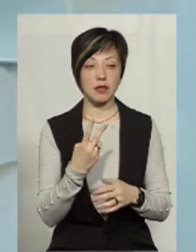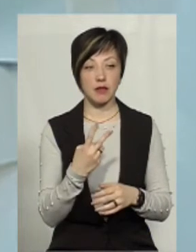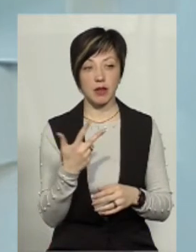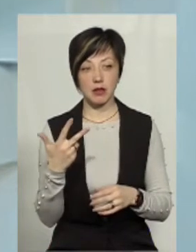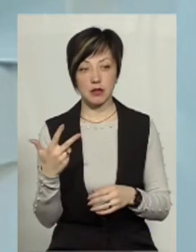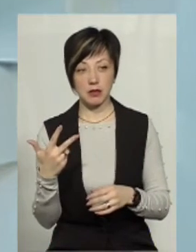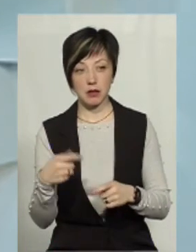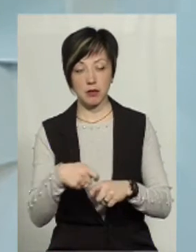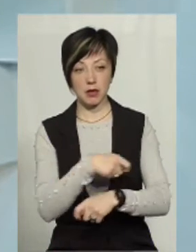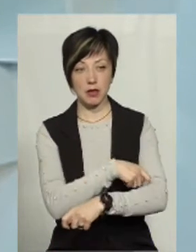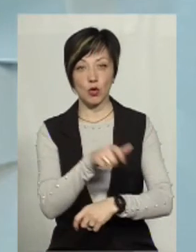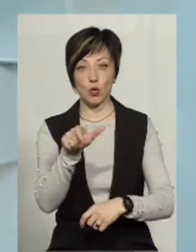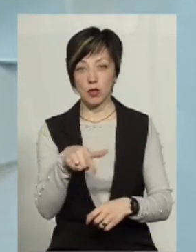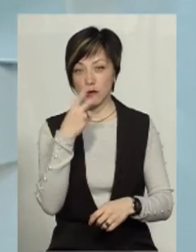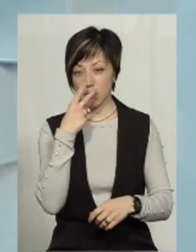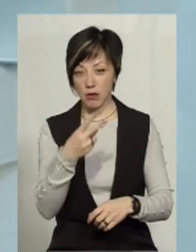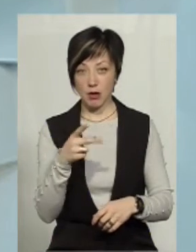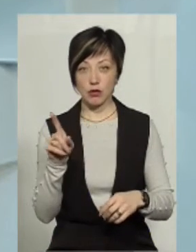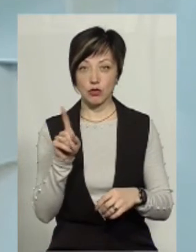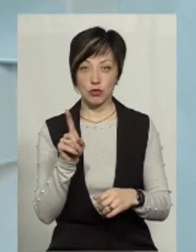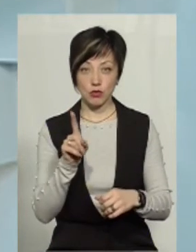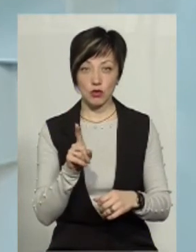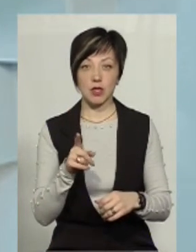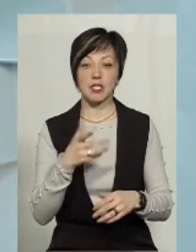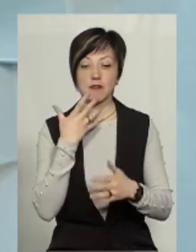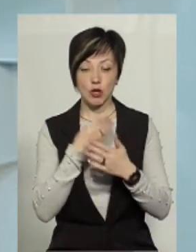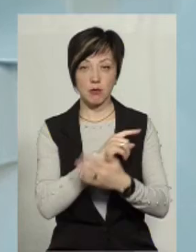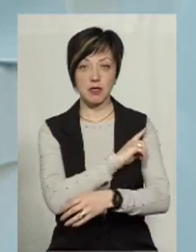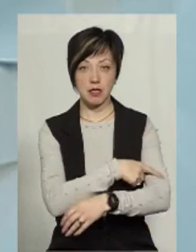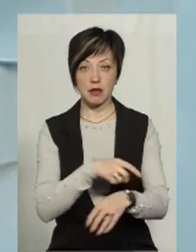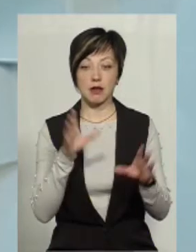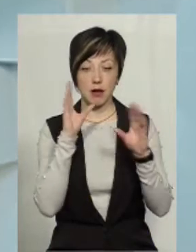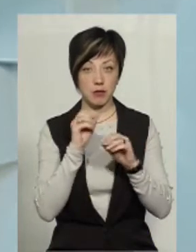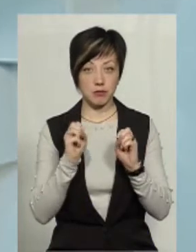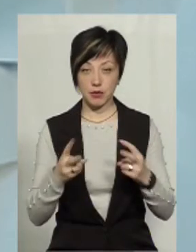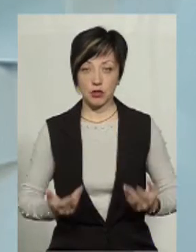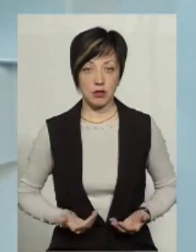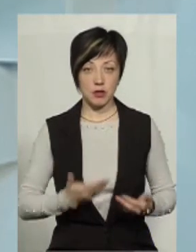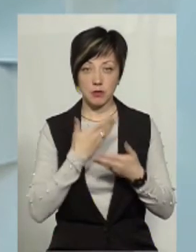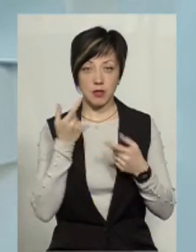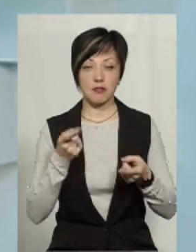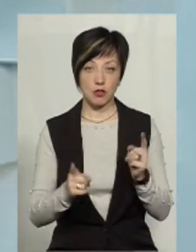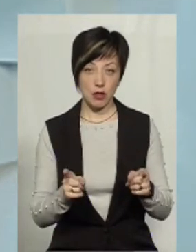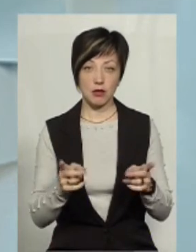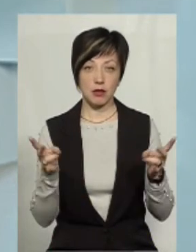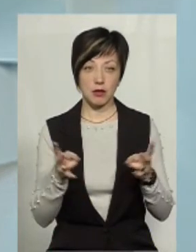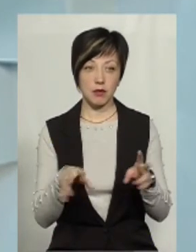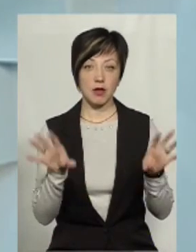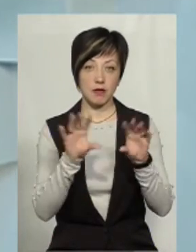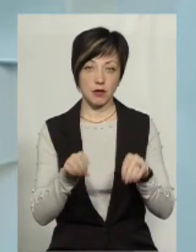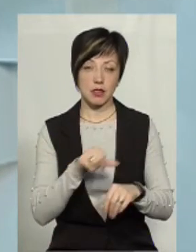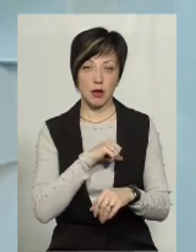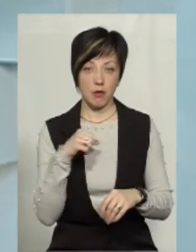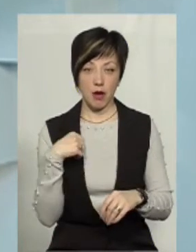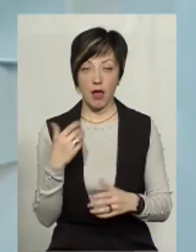метри квадратних, і людина бачить, що своїми силами справиться і не загрожує її життю, звичайно, може